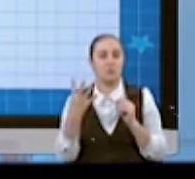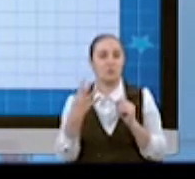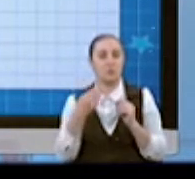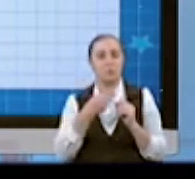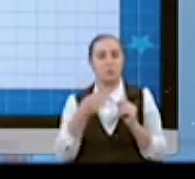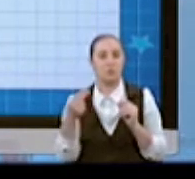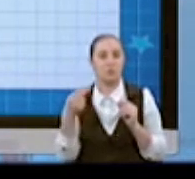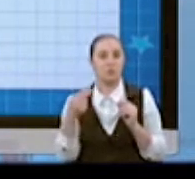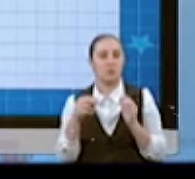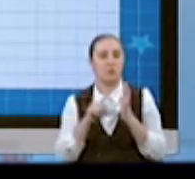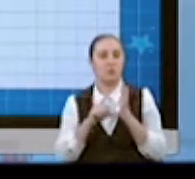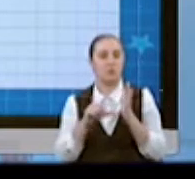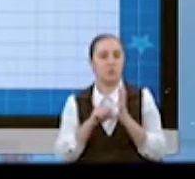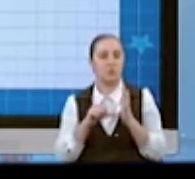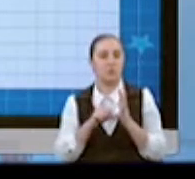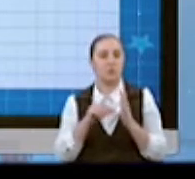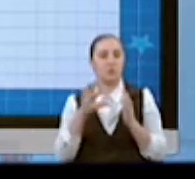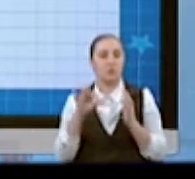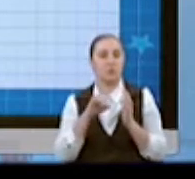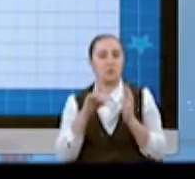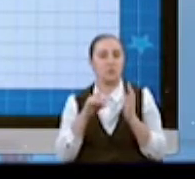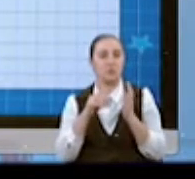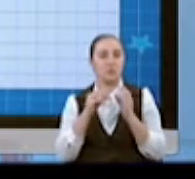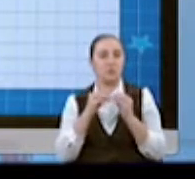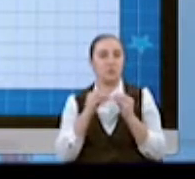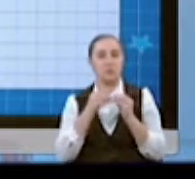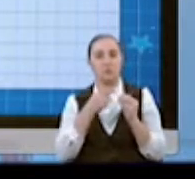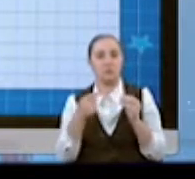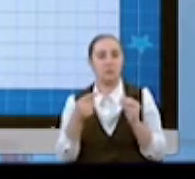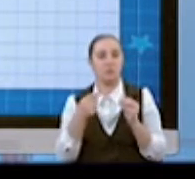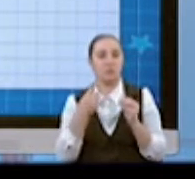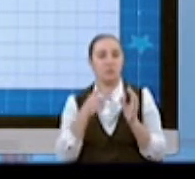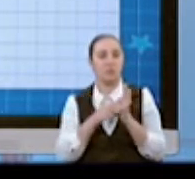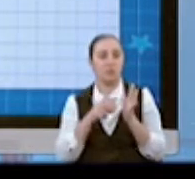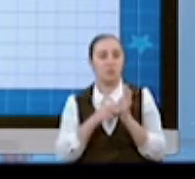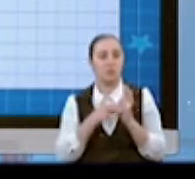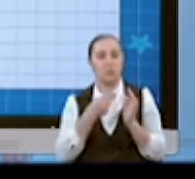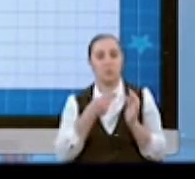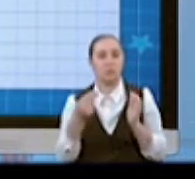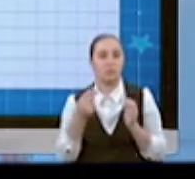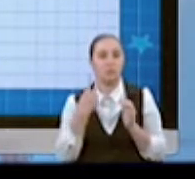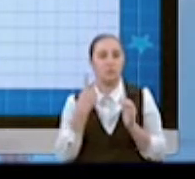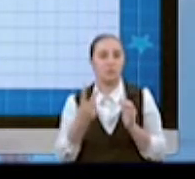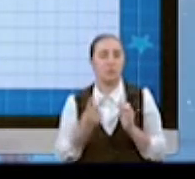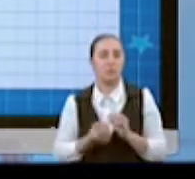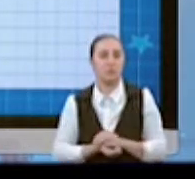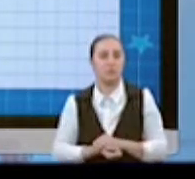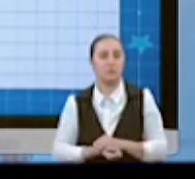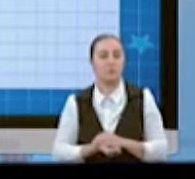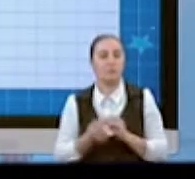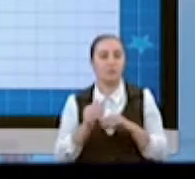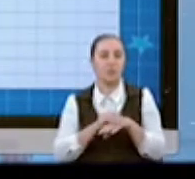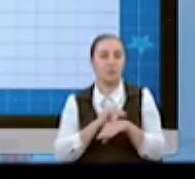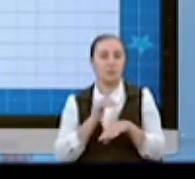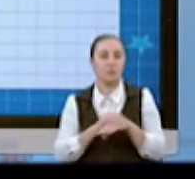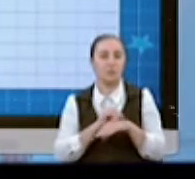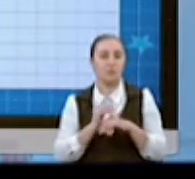4, получили 6. Из 10 вычли 8, получили 2.